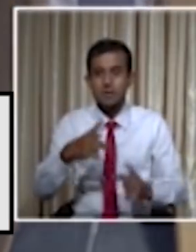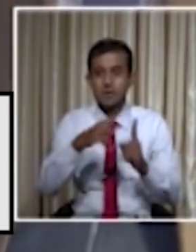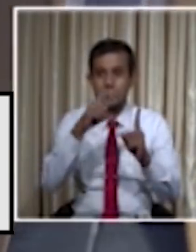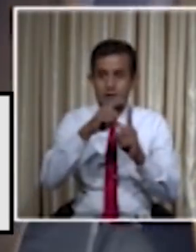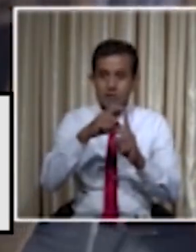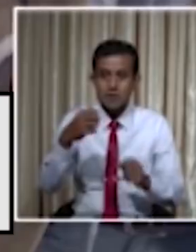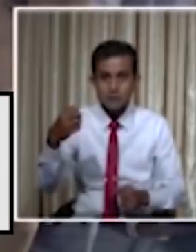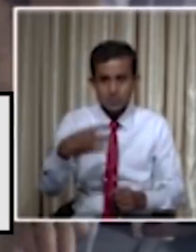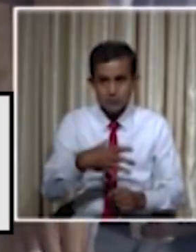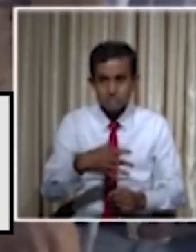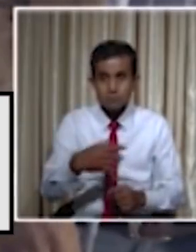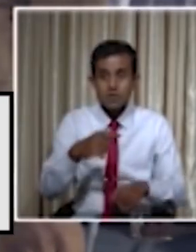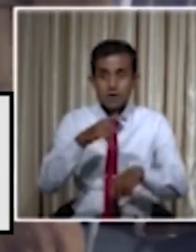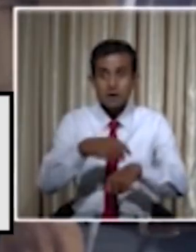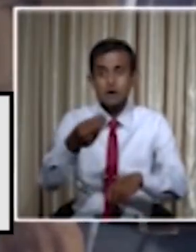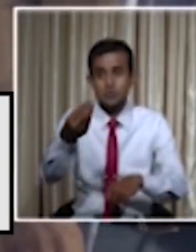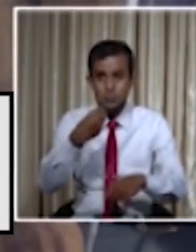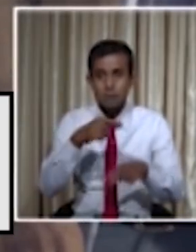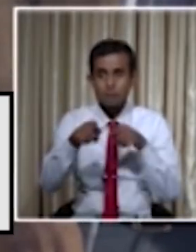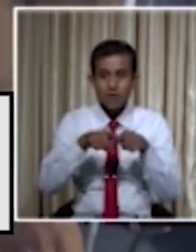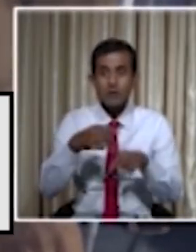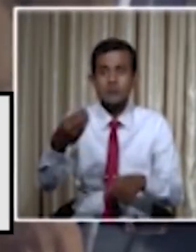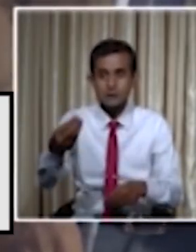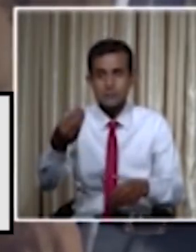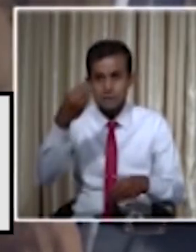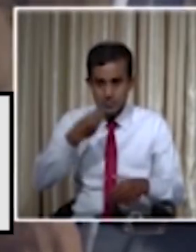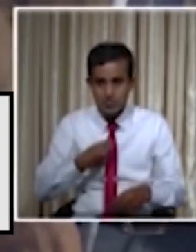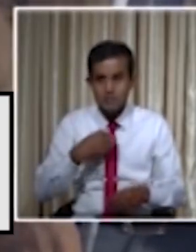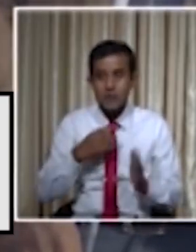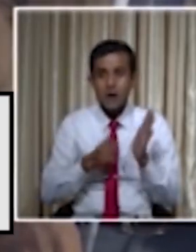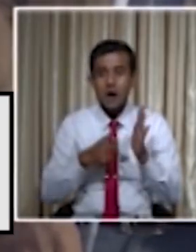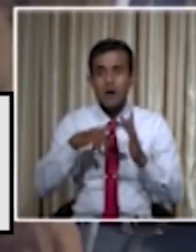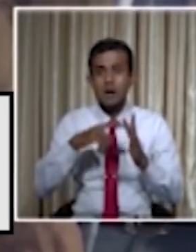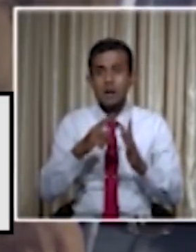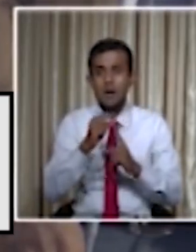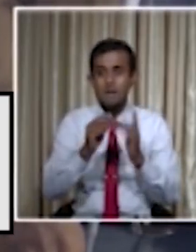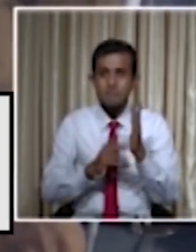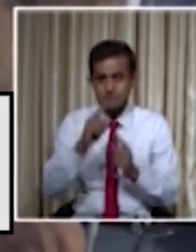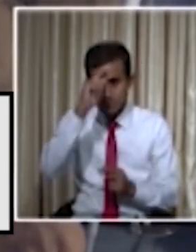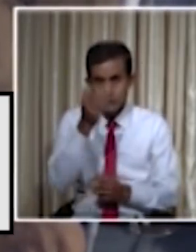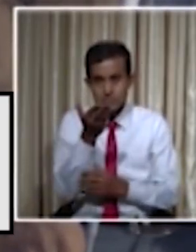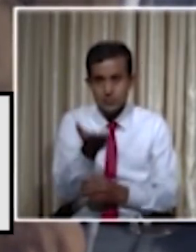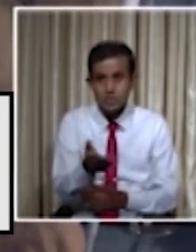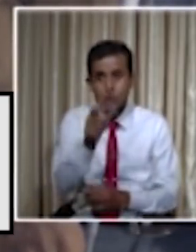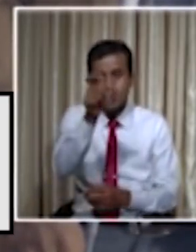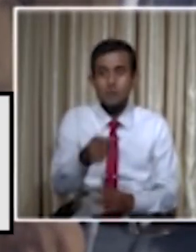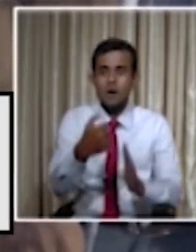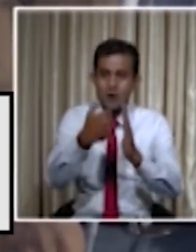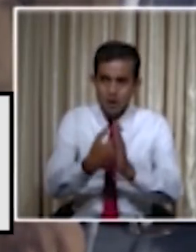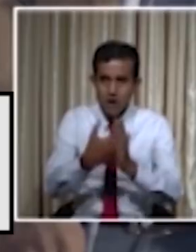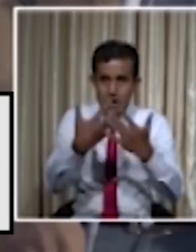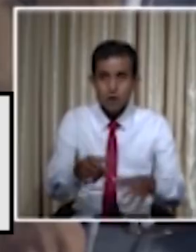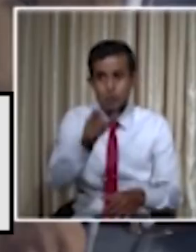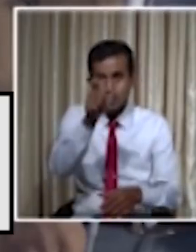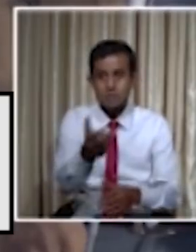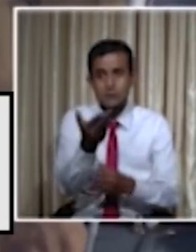අධ්‍යාපනයේ දවසේදී ඒ දිනවලදී ලබා දුන්නු ආකාරයටම ලබා දෙන ලෙස අපේ ලක්ෂ්මන් කිරියල්ල මැතිතුමා ඉල්ලීමක් කරා. ඔබතුමා ඒකට ගරු කරලා ඔබතුමා